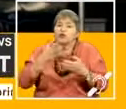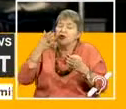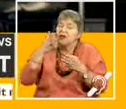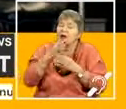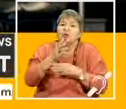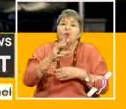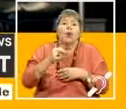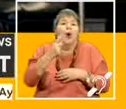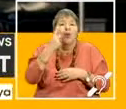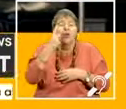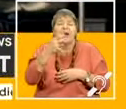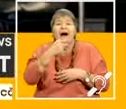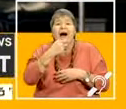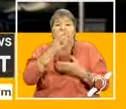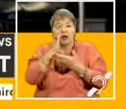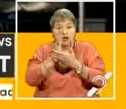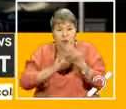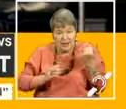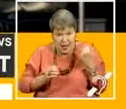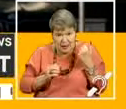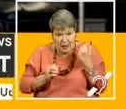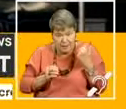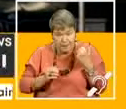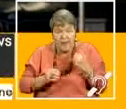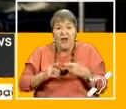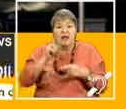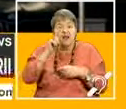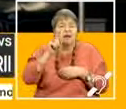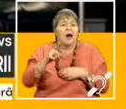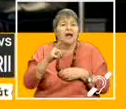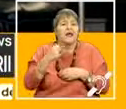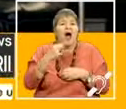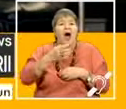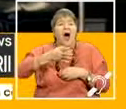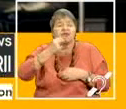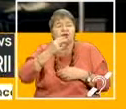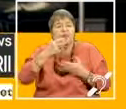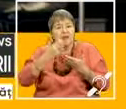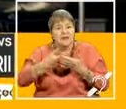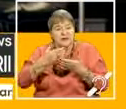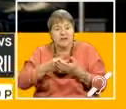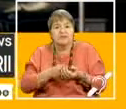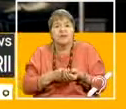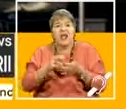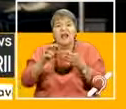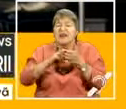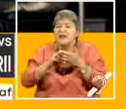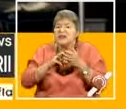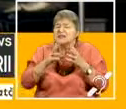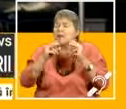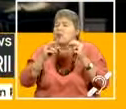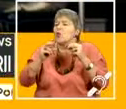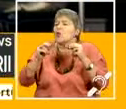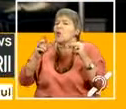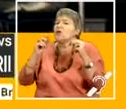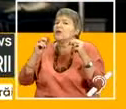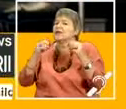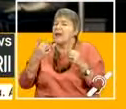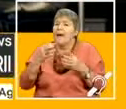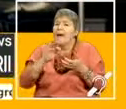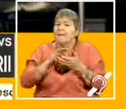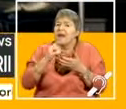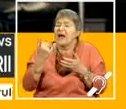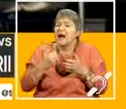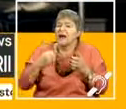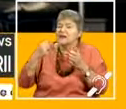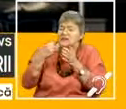într-un an și jumătate de mandat. Natalia Gavrilița a vorbit despre crizele, multiplele crize pe care a